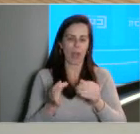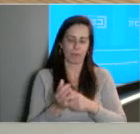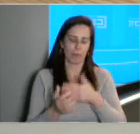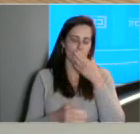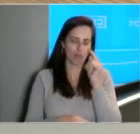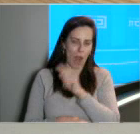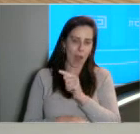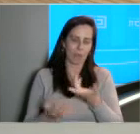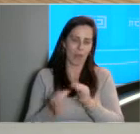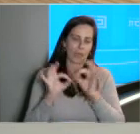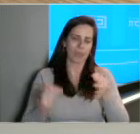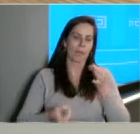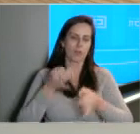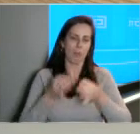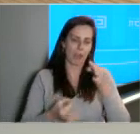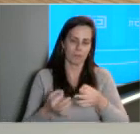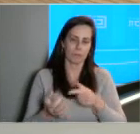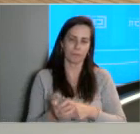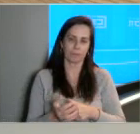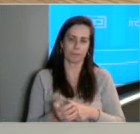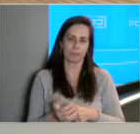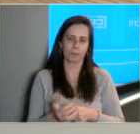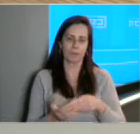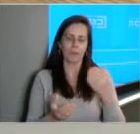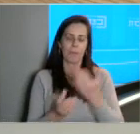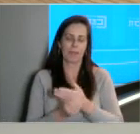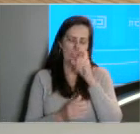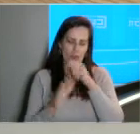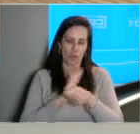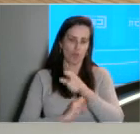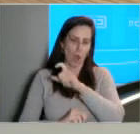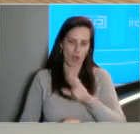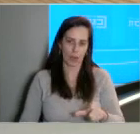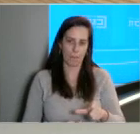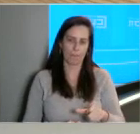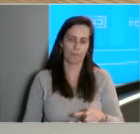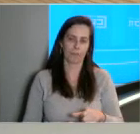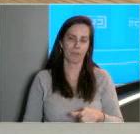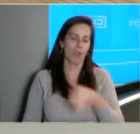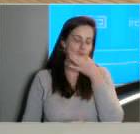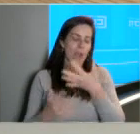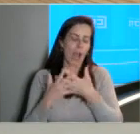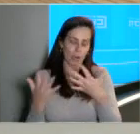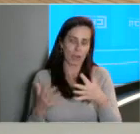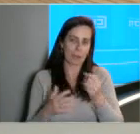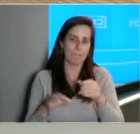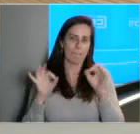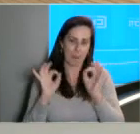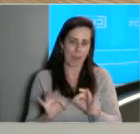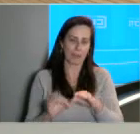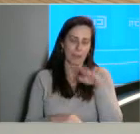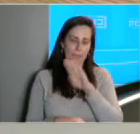המחוזי בירושלים ולהתחיל את המשפט שלו בתיקי השוחד שבו הוא מואשם. שאלת השאלות, כמו שאמרתי, האם